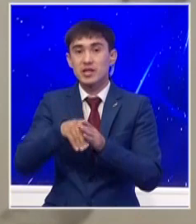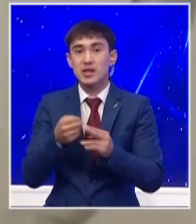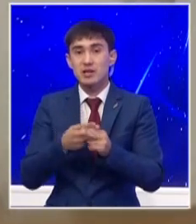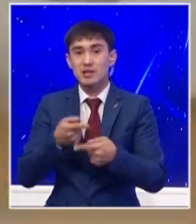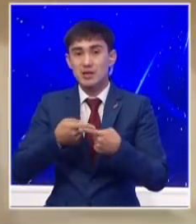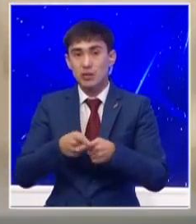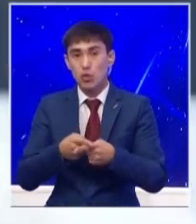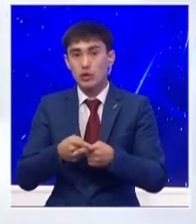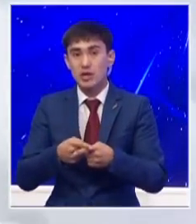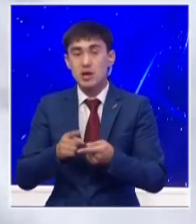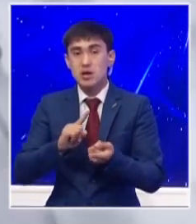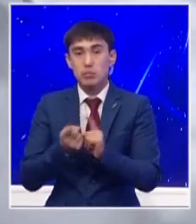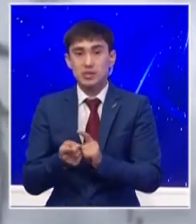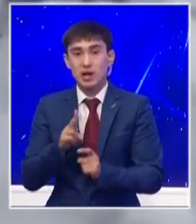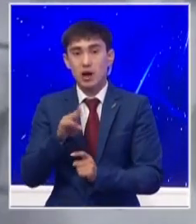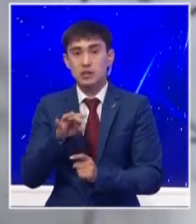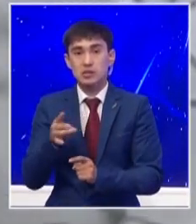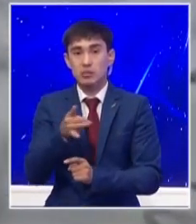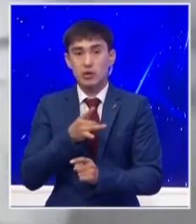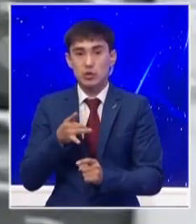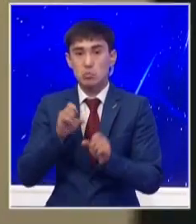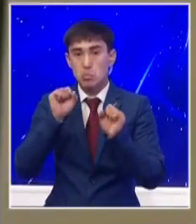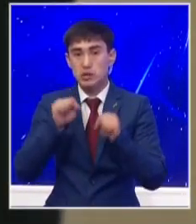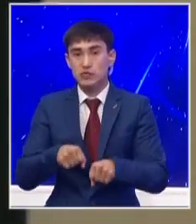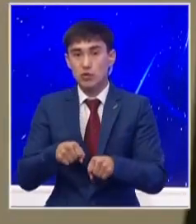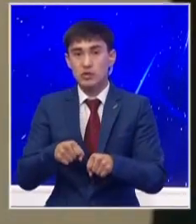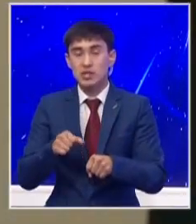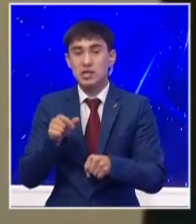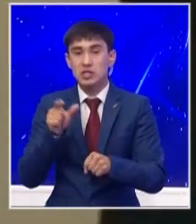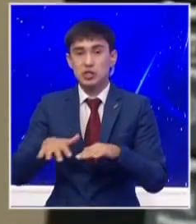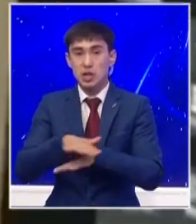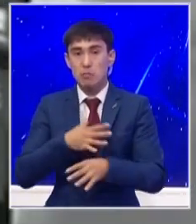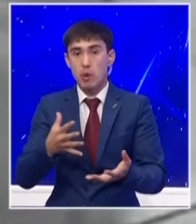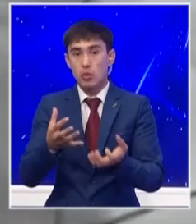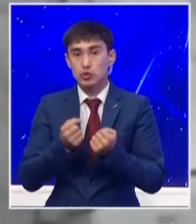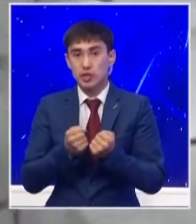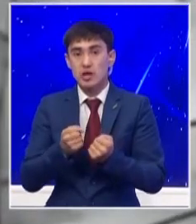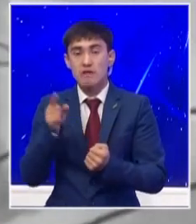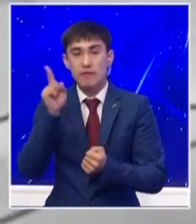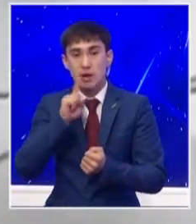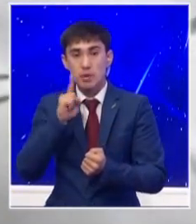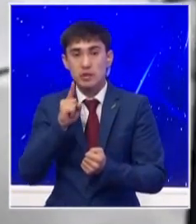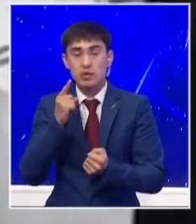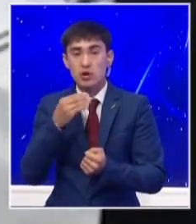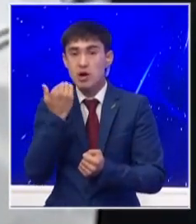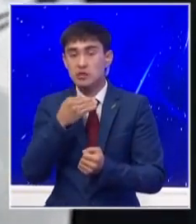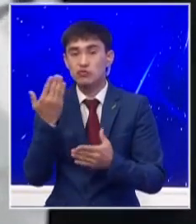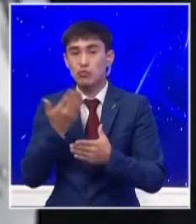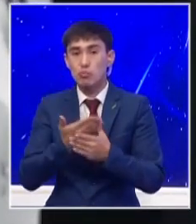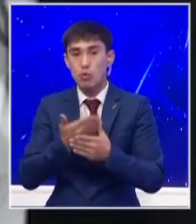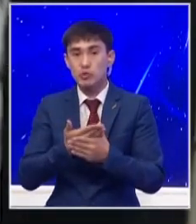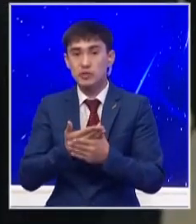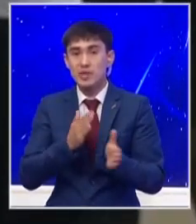данной технологии имплантации в Карасайском районе позволит жителям получать своевременную и качественную медицинскую помощь в